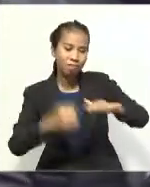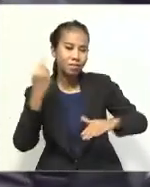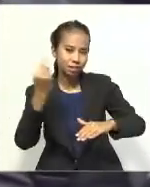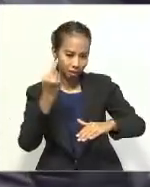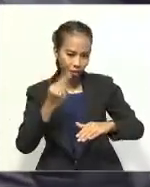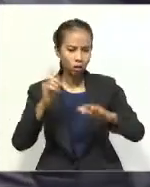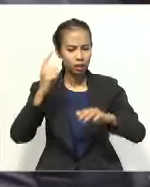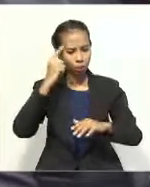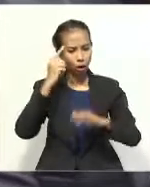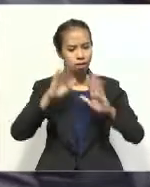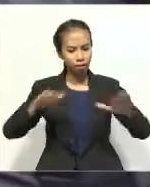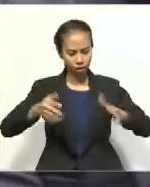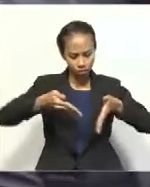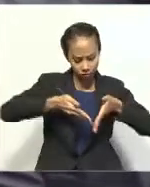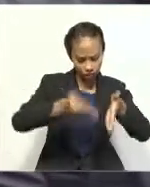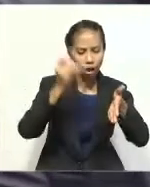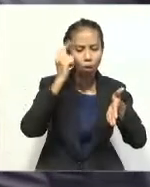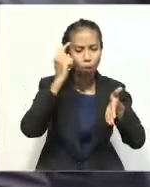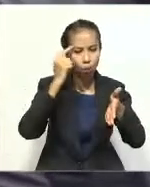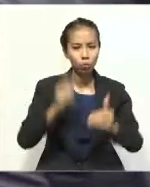น่าจะรู้เส้นทางพอสมควรนะครับ